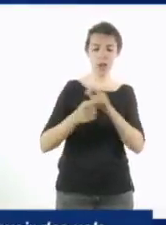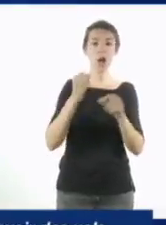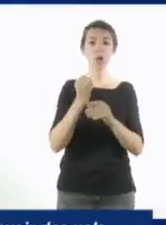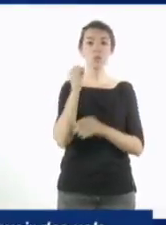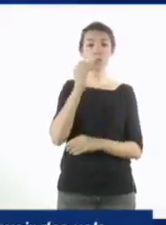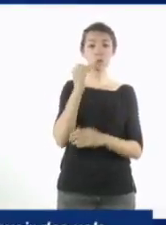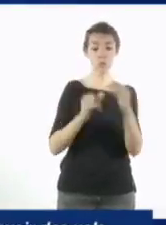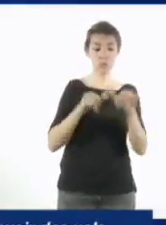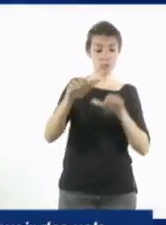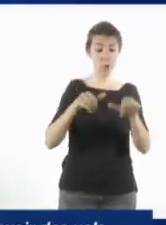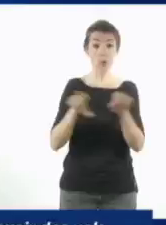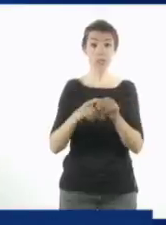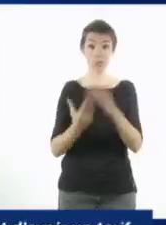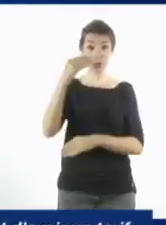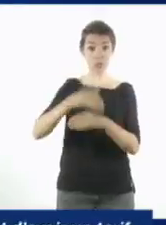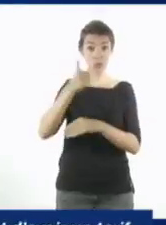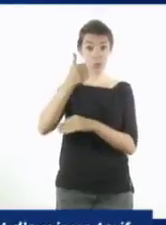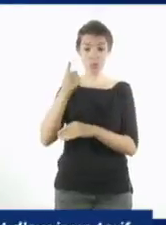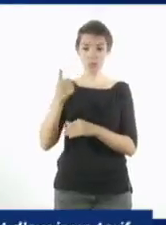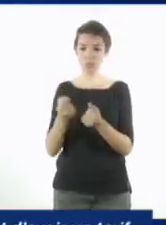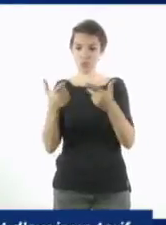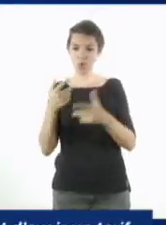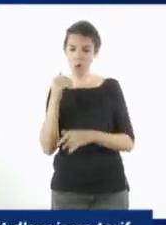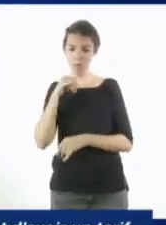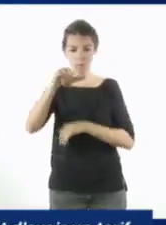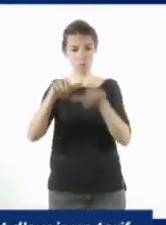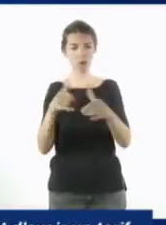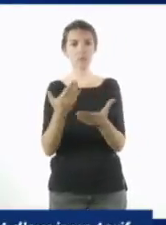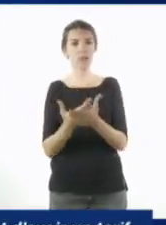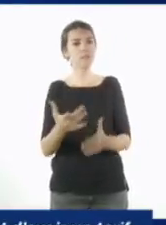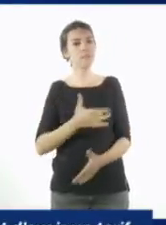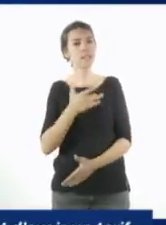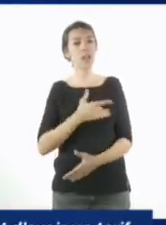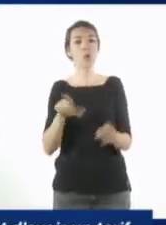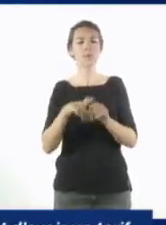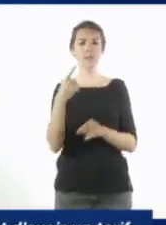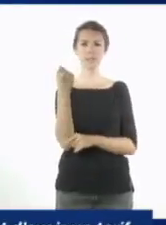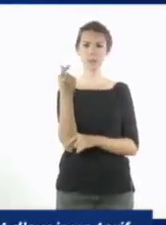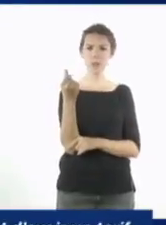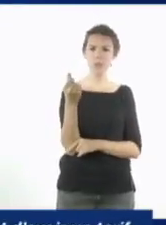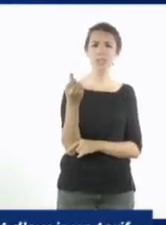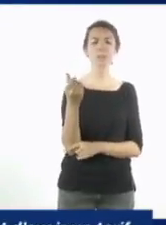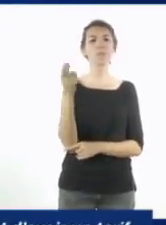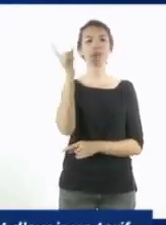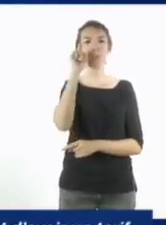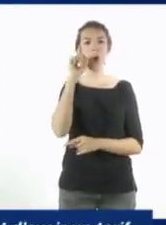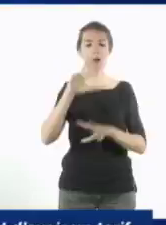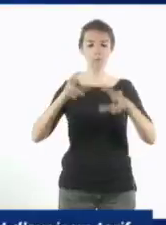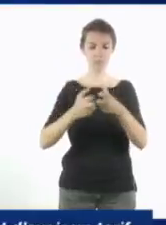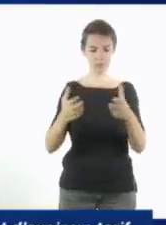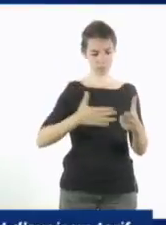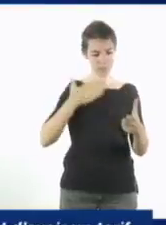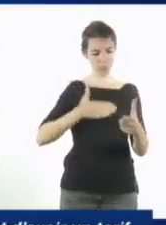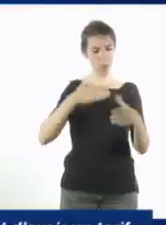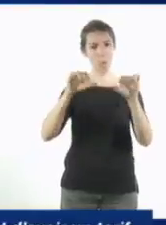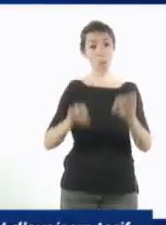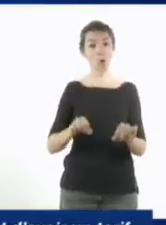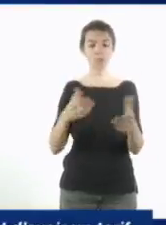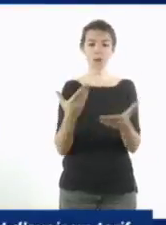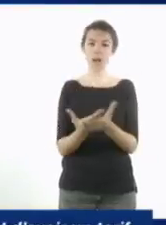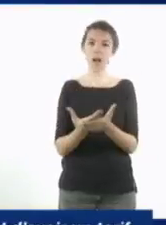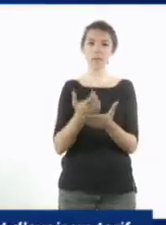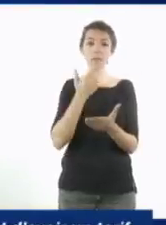les jours et même plusieurs fois par jour. c'est intéressant. Au niveau économique aussi, ça permet d'avoir un tarif préférentiel et qui